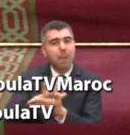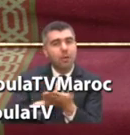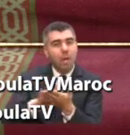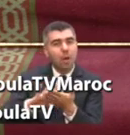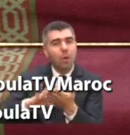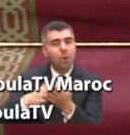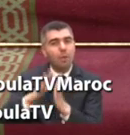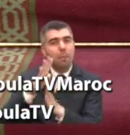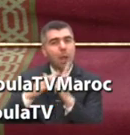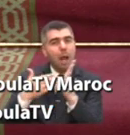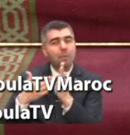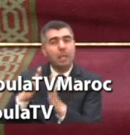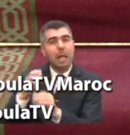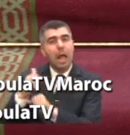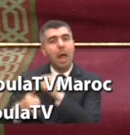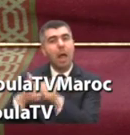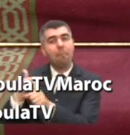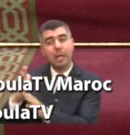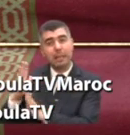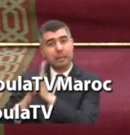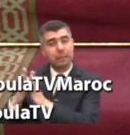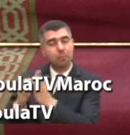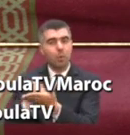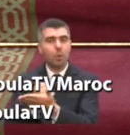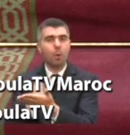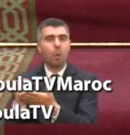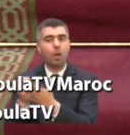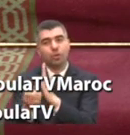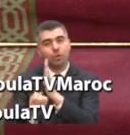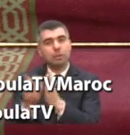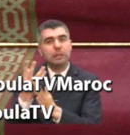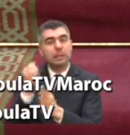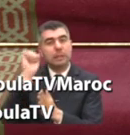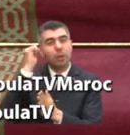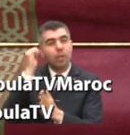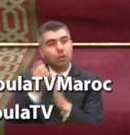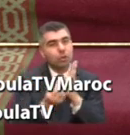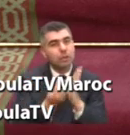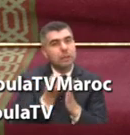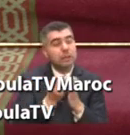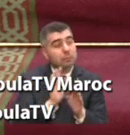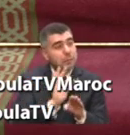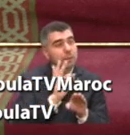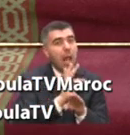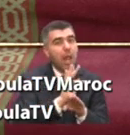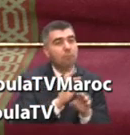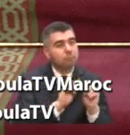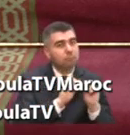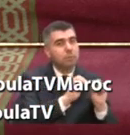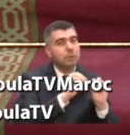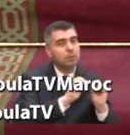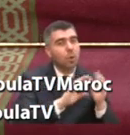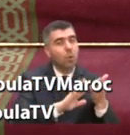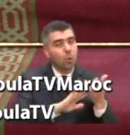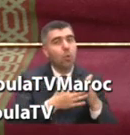المنظومة في السنين السابقة، رغم أنه في المجال ديال التكوين المهني كما باقي المجالات في المغرب فكان تقدم كبير في هذه 20